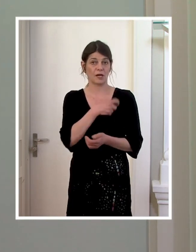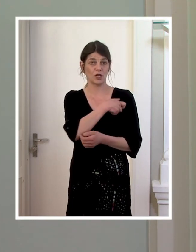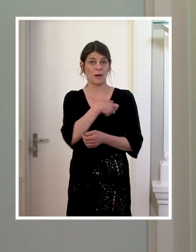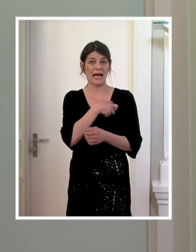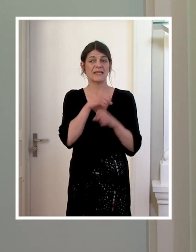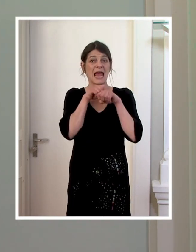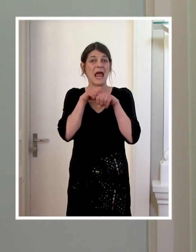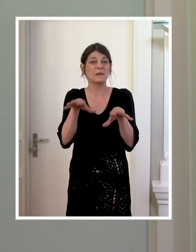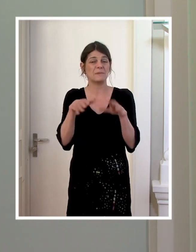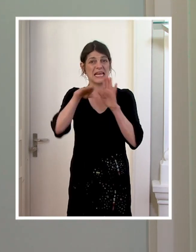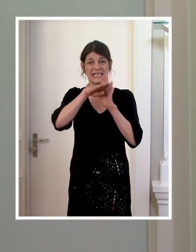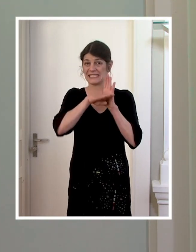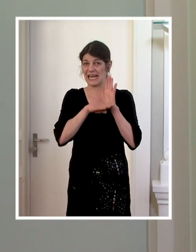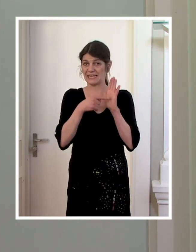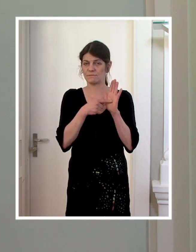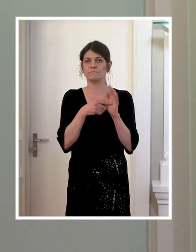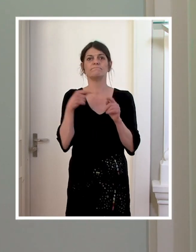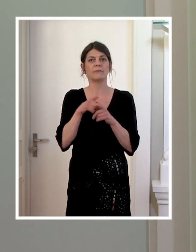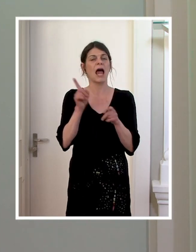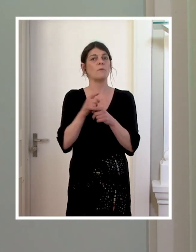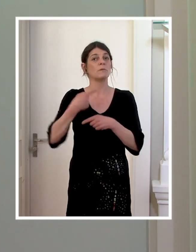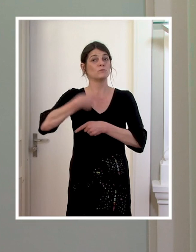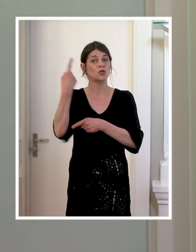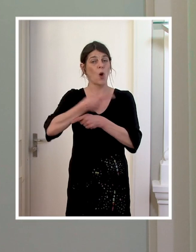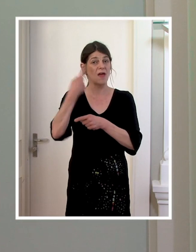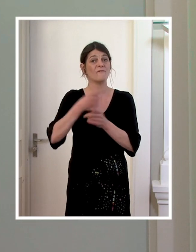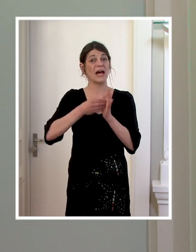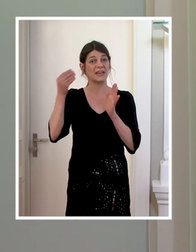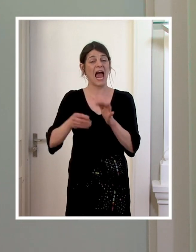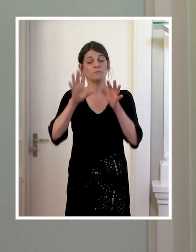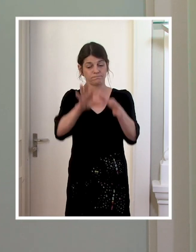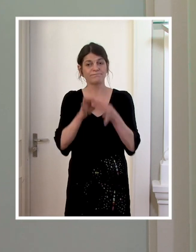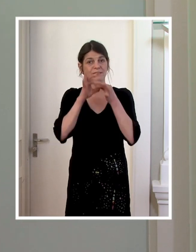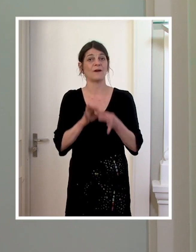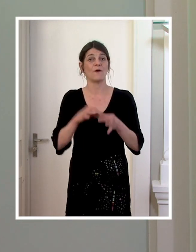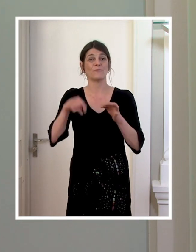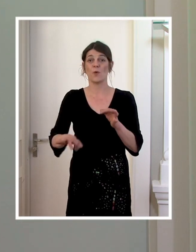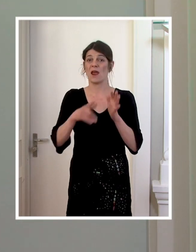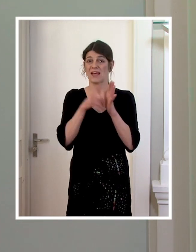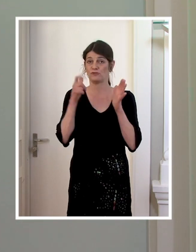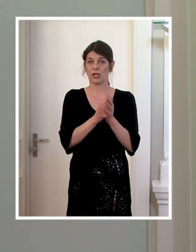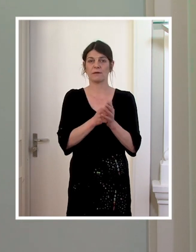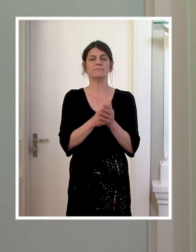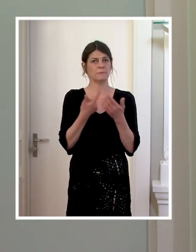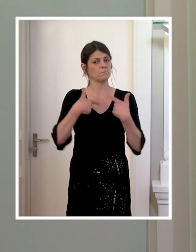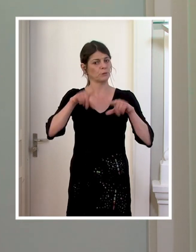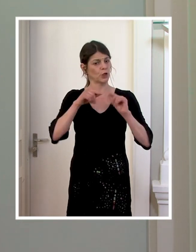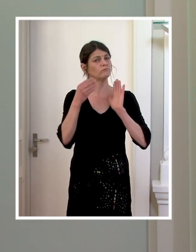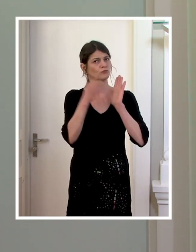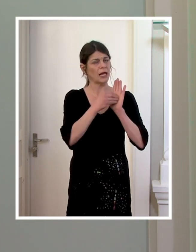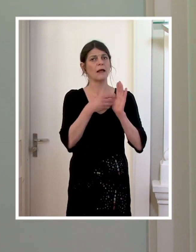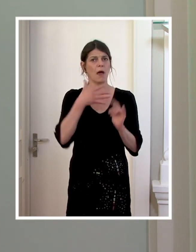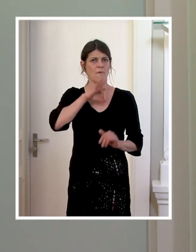epidemie eingesetzt das über den zoll vertrag in liechtenstein anwendbar ist und hier haben wir gewisse verpflichtungen wir